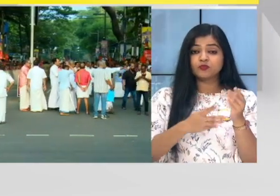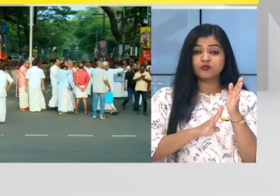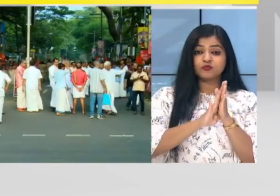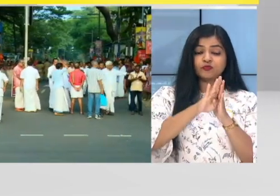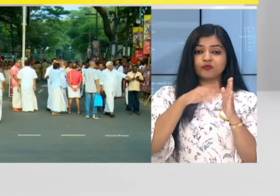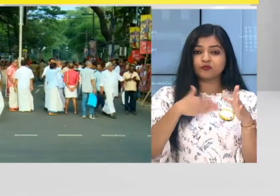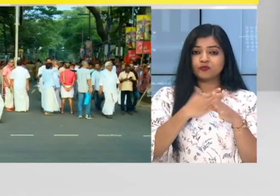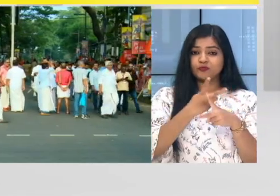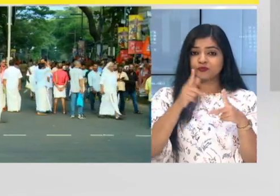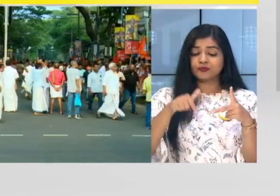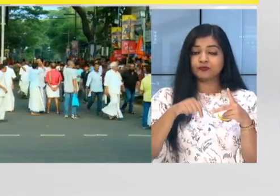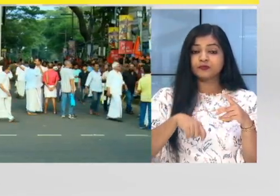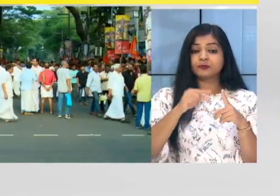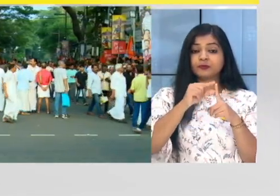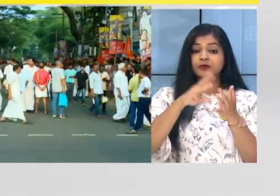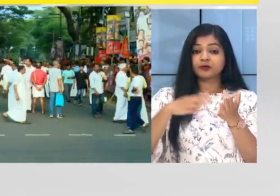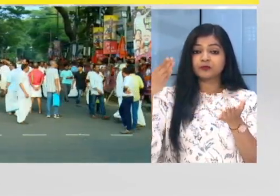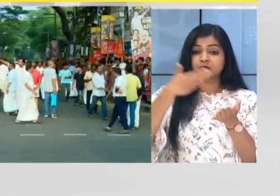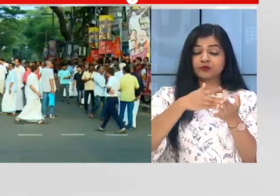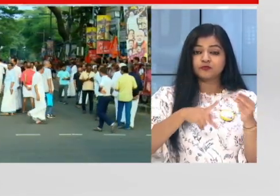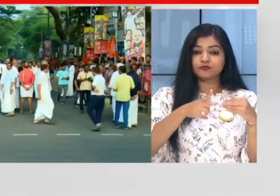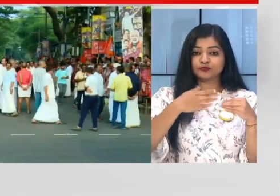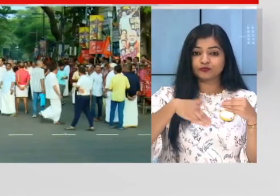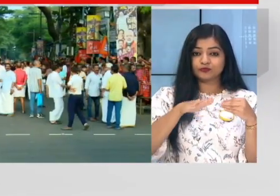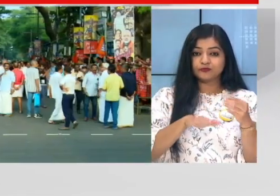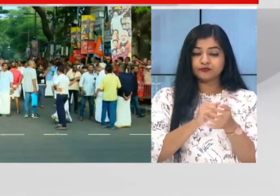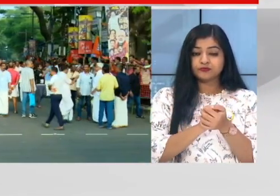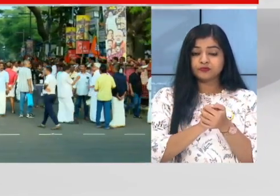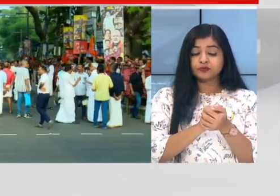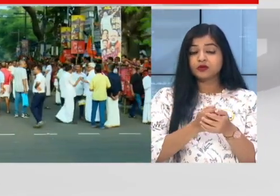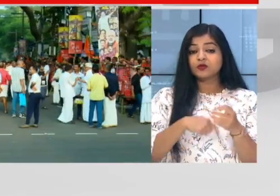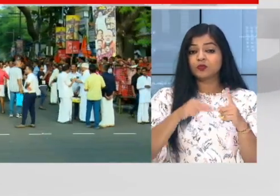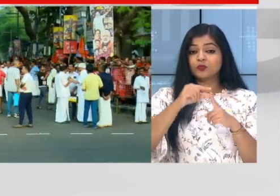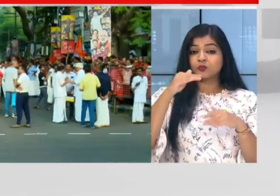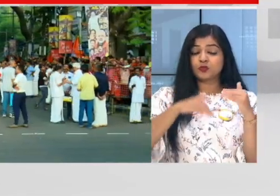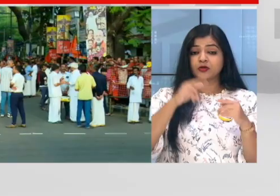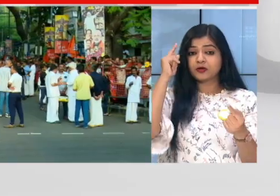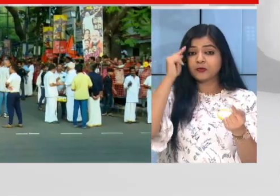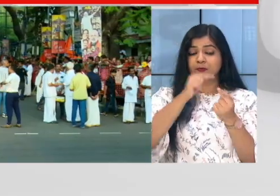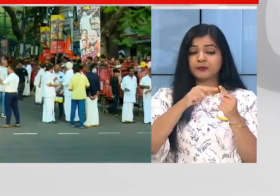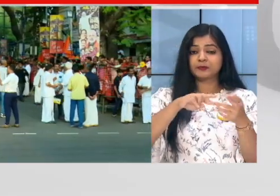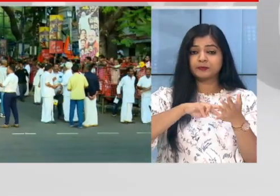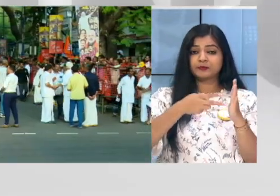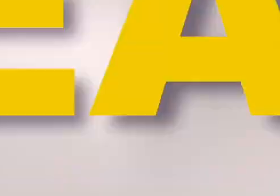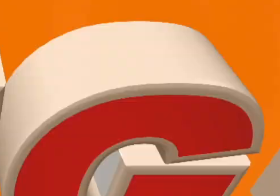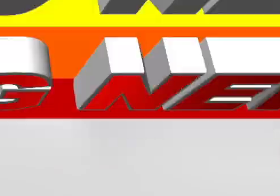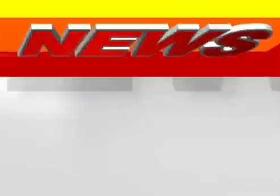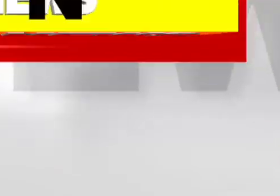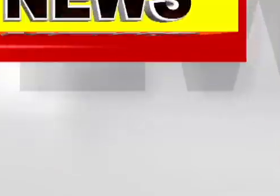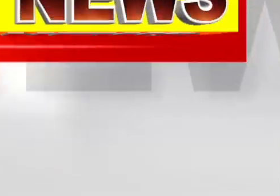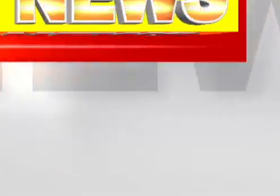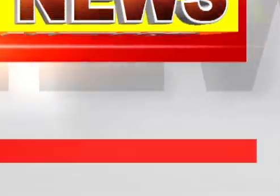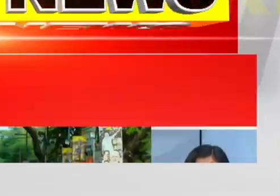ഉദ്ഘാടനം പ്രധാനമന്ത്രി നേരിട്ട് ഇവിടെ നിർവഹിക്കുന്നത്. സ്വാഭാവികമായും അതൊരു രാഷ്ട്രീയ വേദി തന്നെയാണ്. അത്തരമൊരു വേദിയിൽ ഈ കേരളത്തിലെ